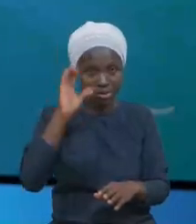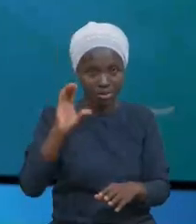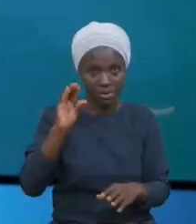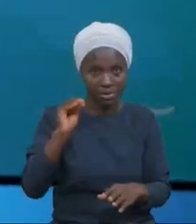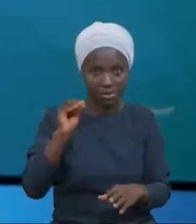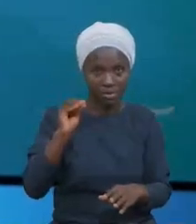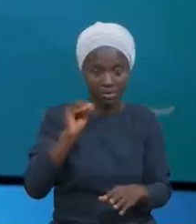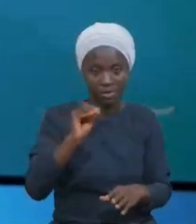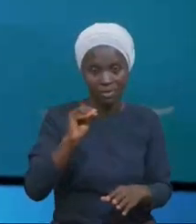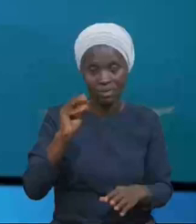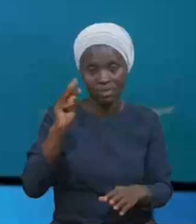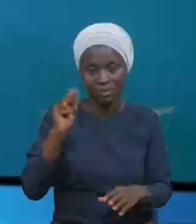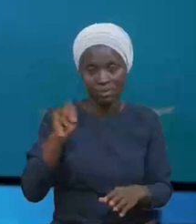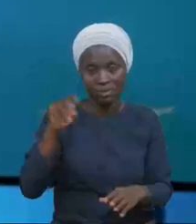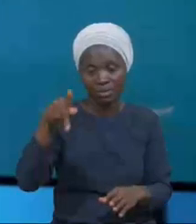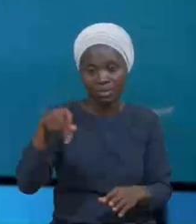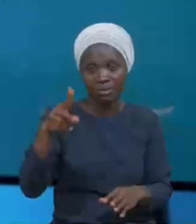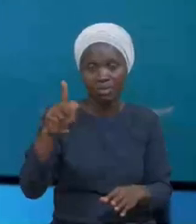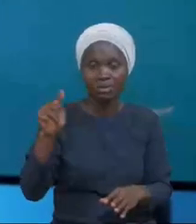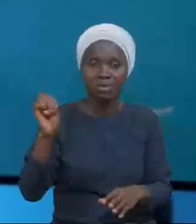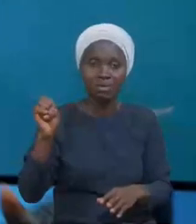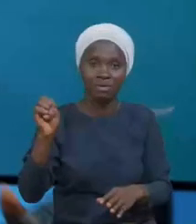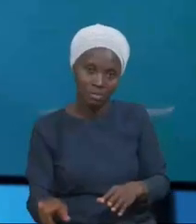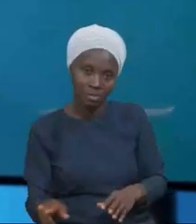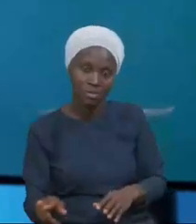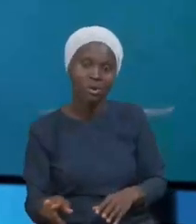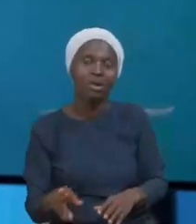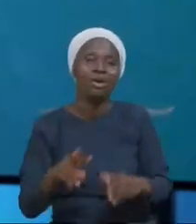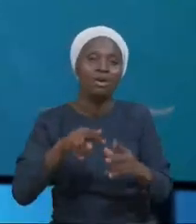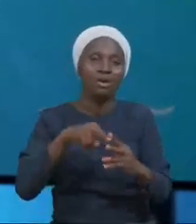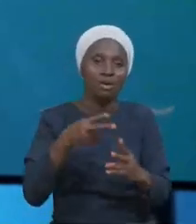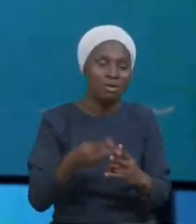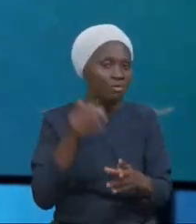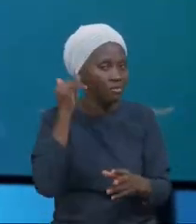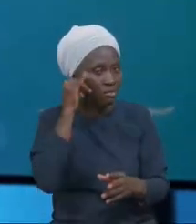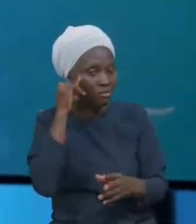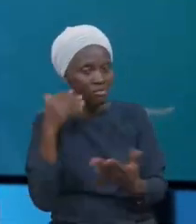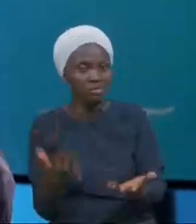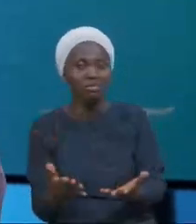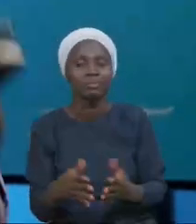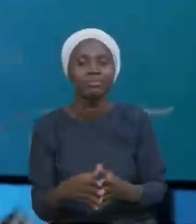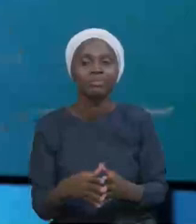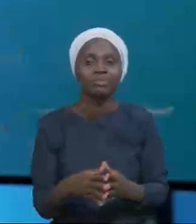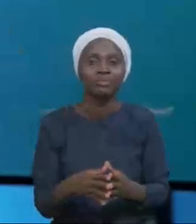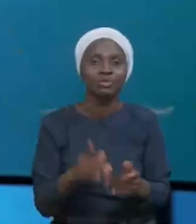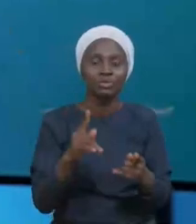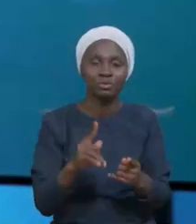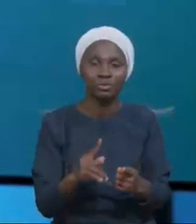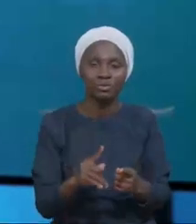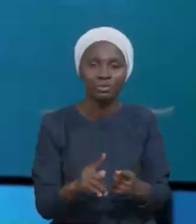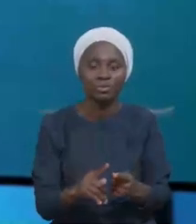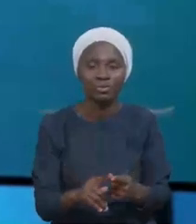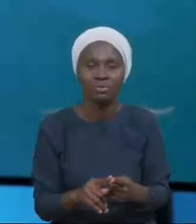Là où tu dois donner tes détails, parce que l'homme de Dieu et toute l'équipe, JCK est là pour